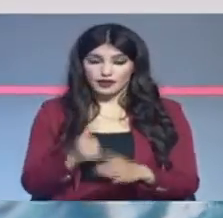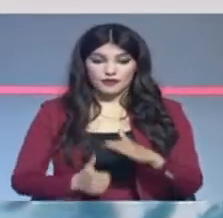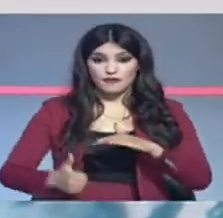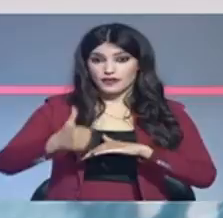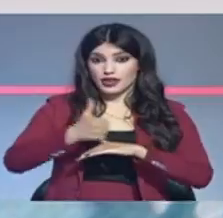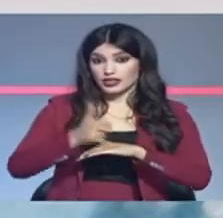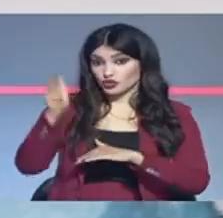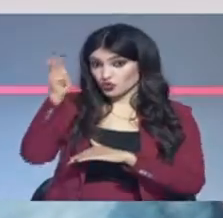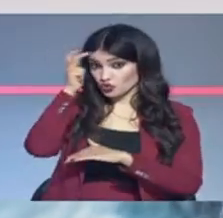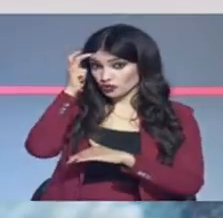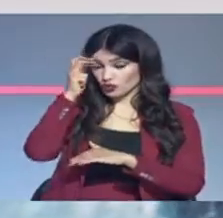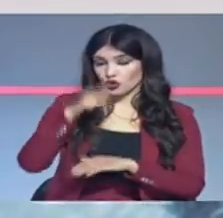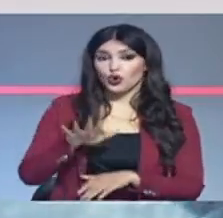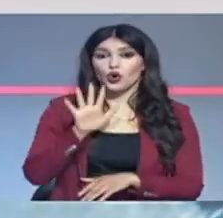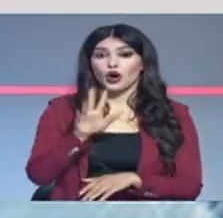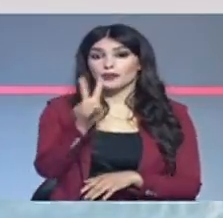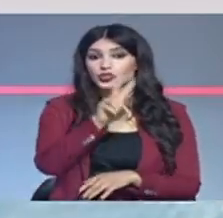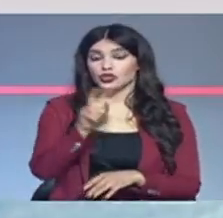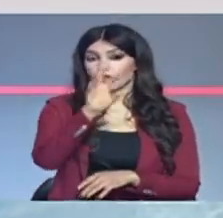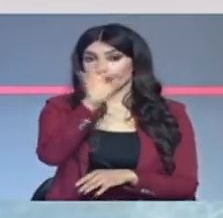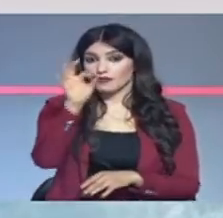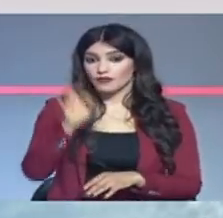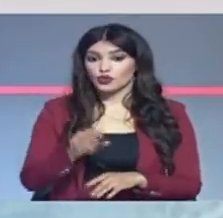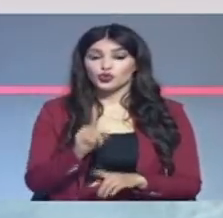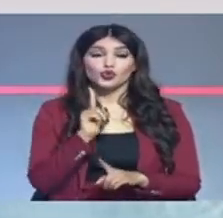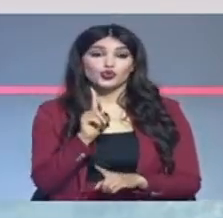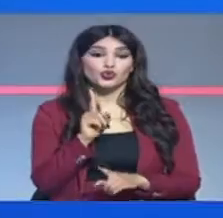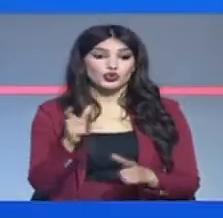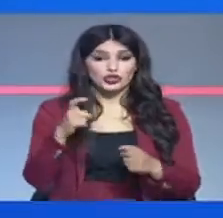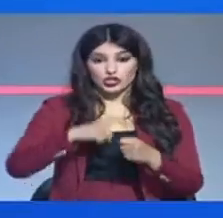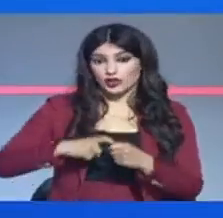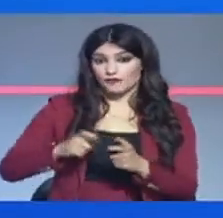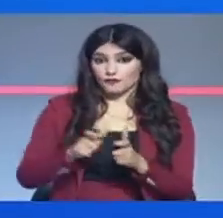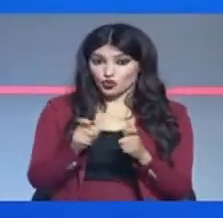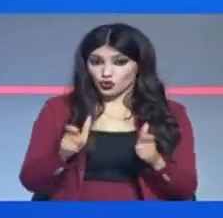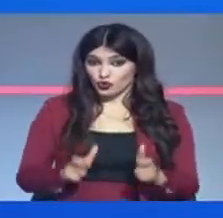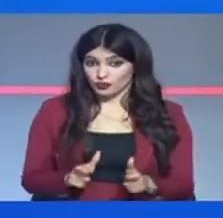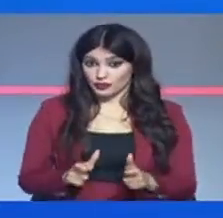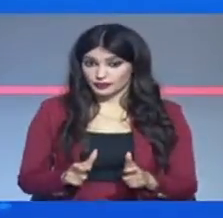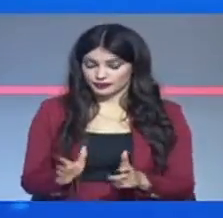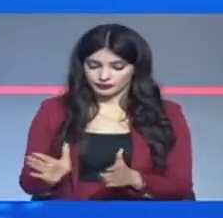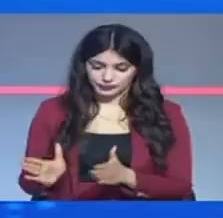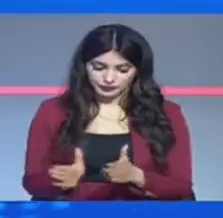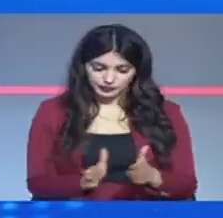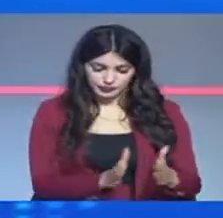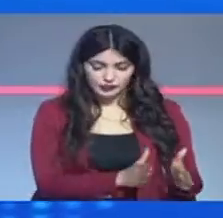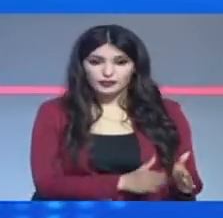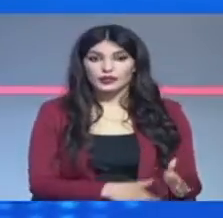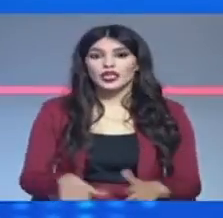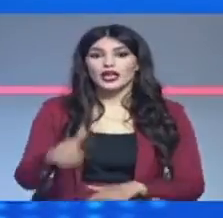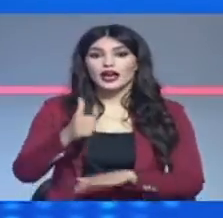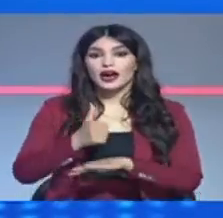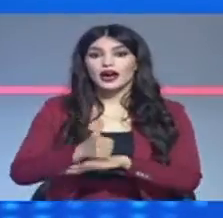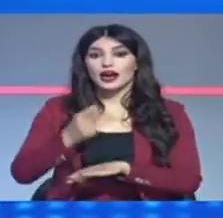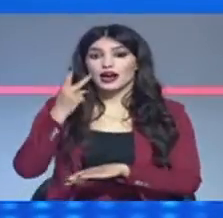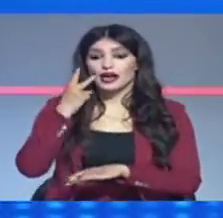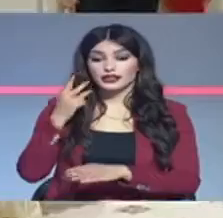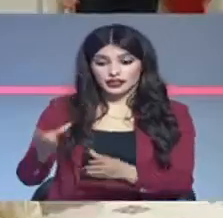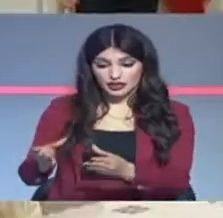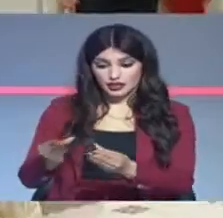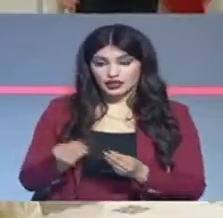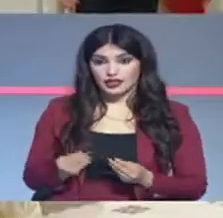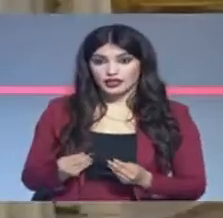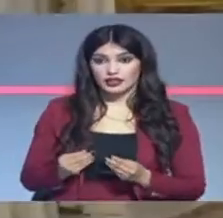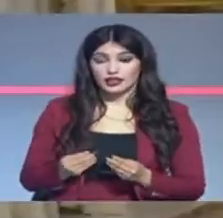الجمهوريه وخمسه وعشرين بالمائه فقط في الحكومات سلم رئيس الجمهوريه قيس سعيد اليوم خلال